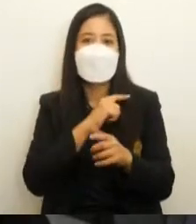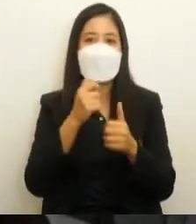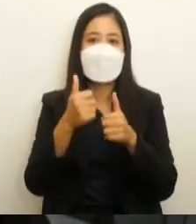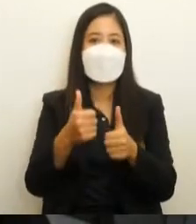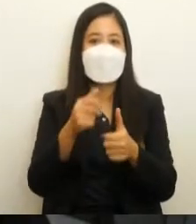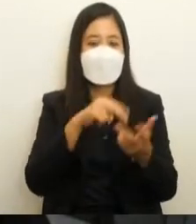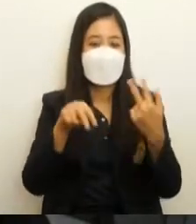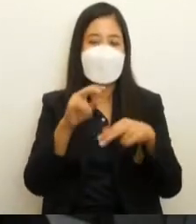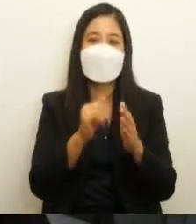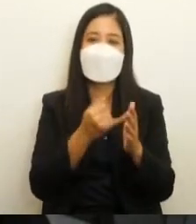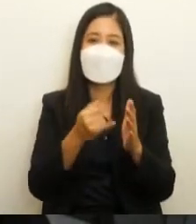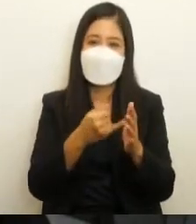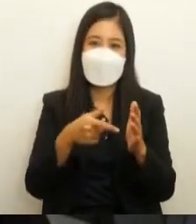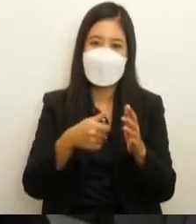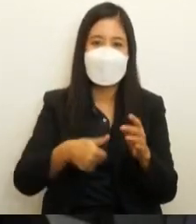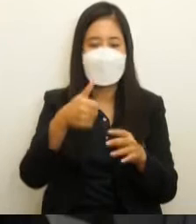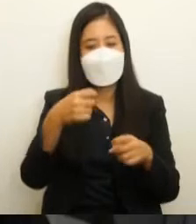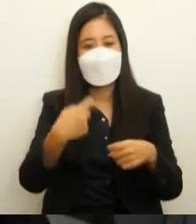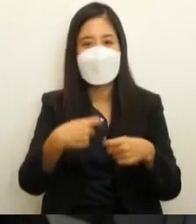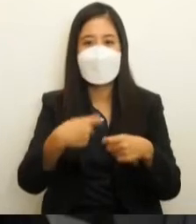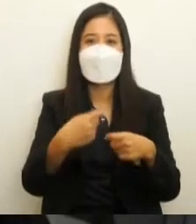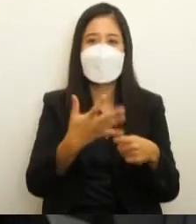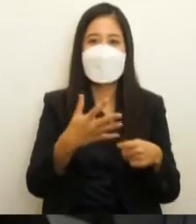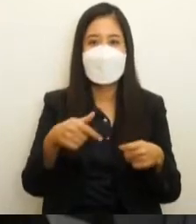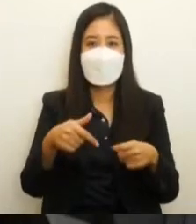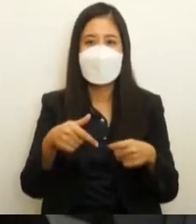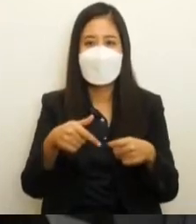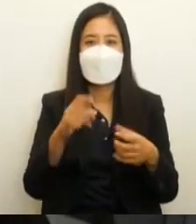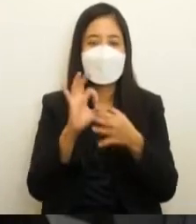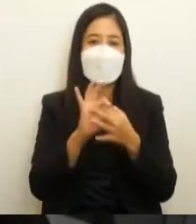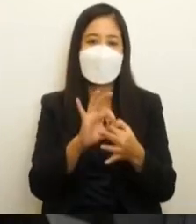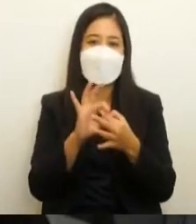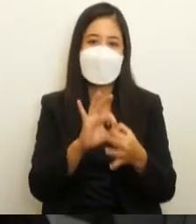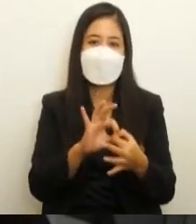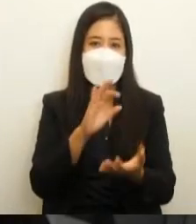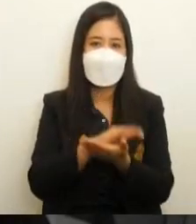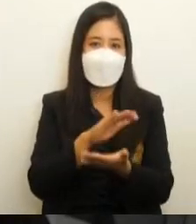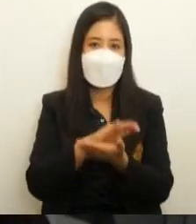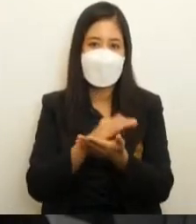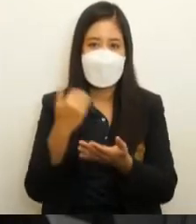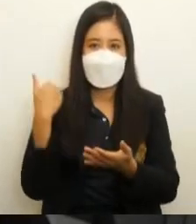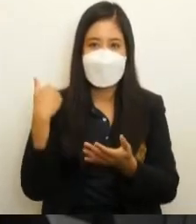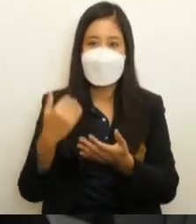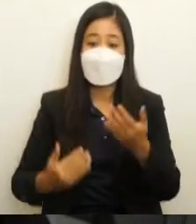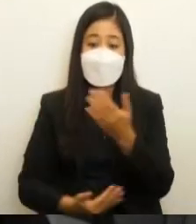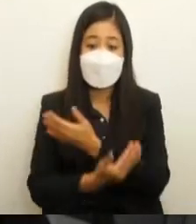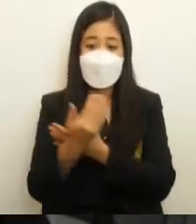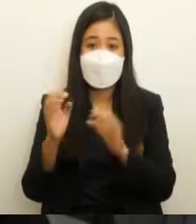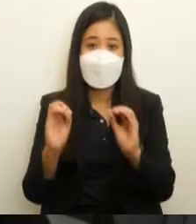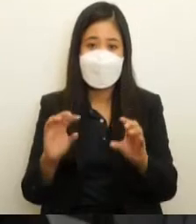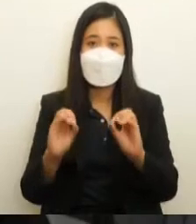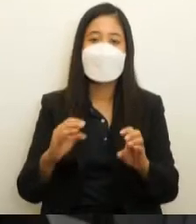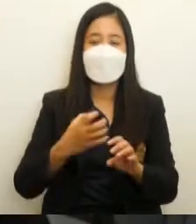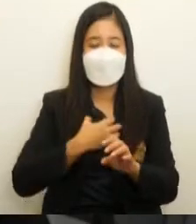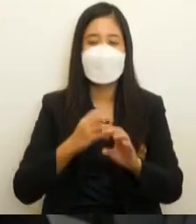พอมาอยู่ที่เนี้ยมันได้ทุกอย่างมันก็เลยมีความรู้สึกว่าผูกพันกับโรงเรียนนี้นะคะถ้ามีโอกาสได้สอนน่ะก็จะสอนไปเ